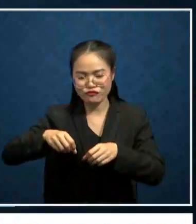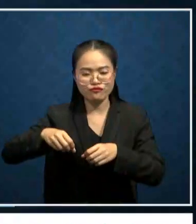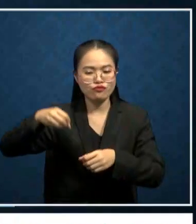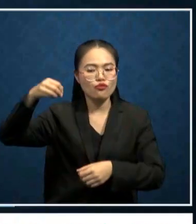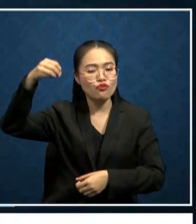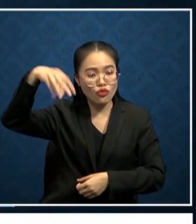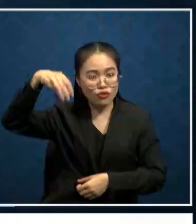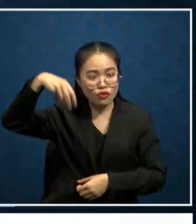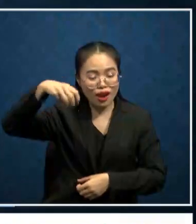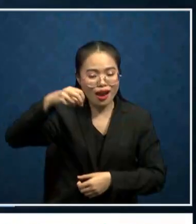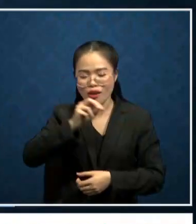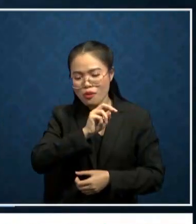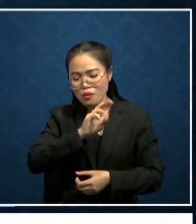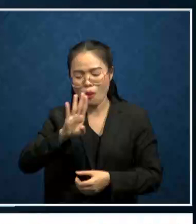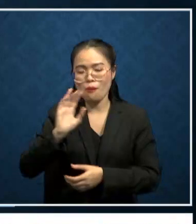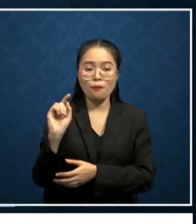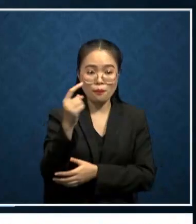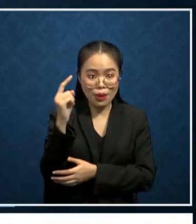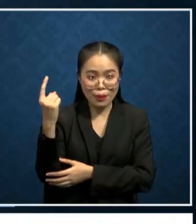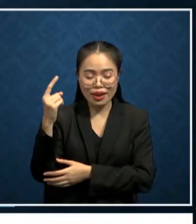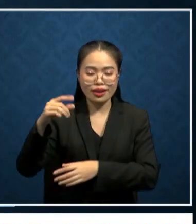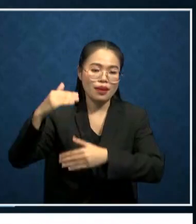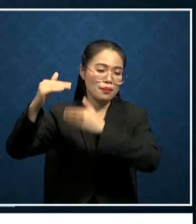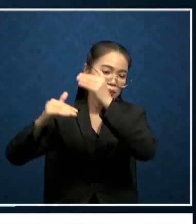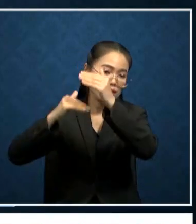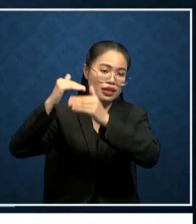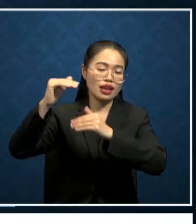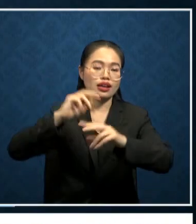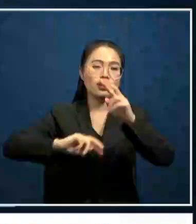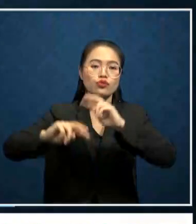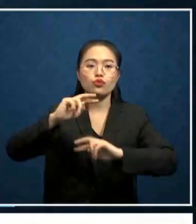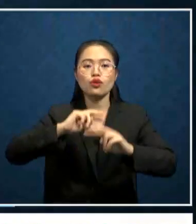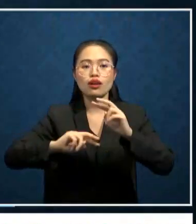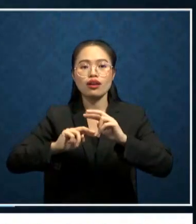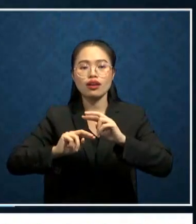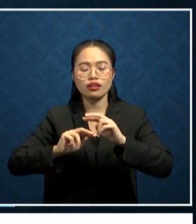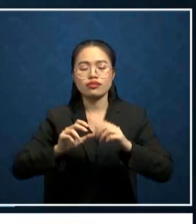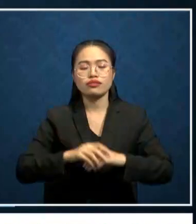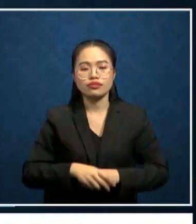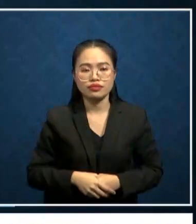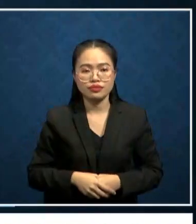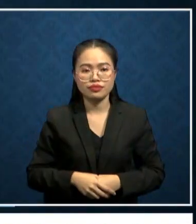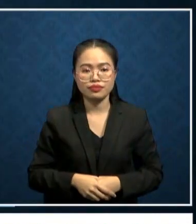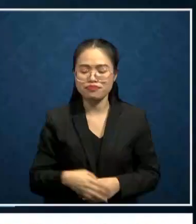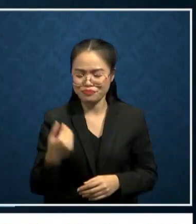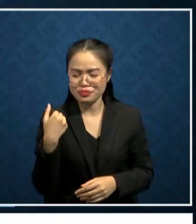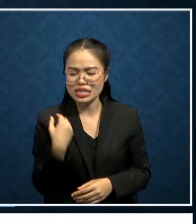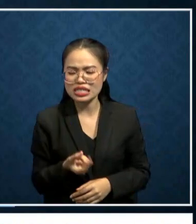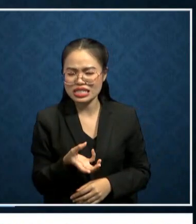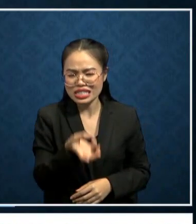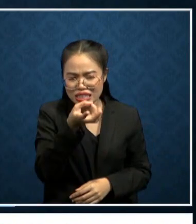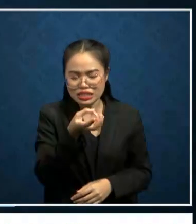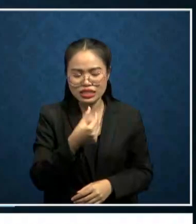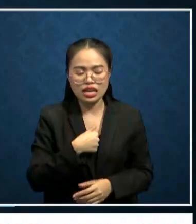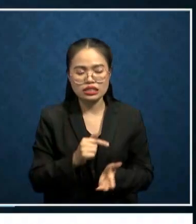แบบใหม่เพื่อพัฒนางานด้านการกำกับกิการพลังงานเอ่อมันจะมีอยู่ 2ส่วนนะครับ